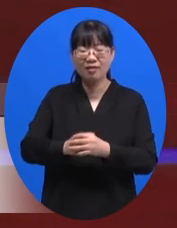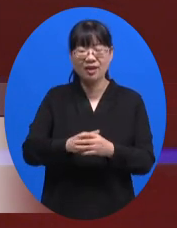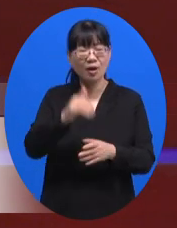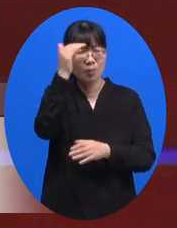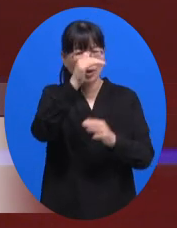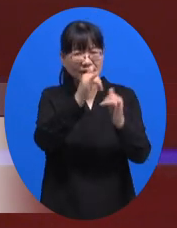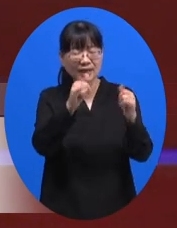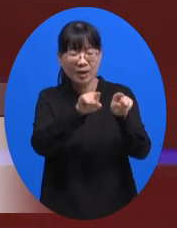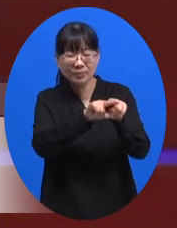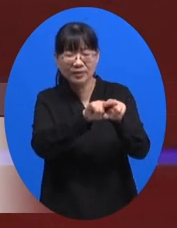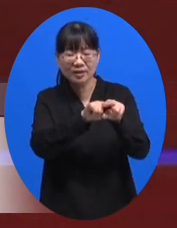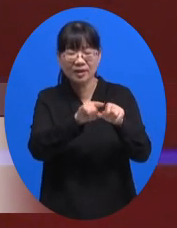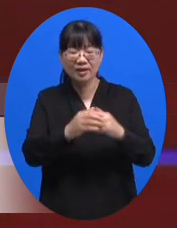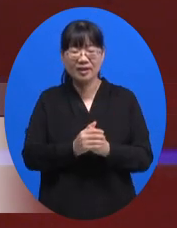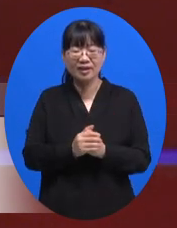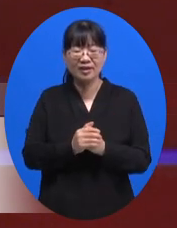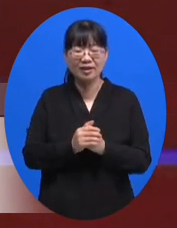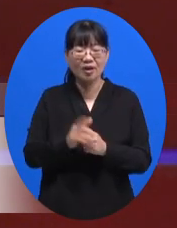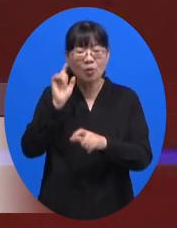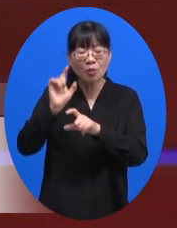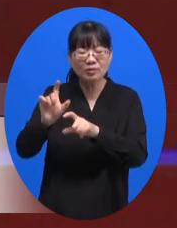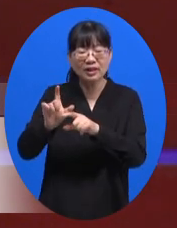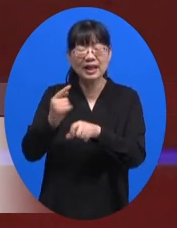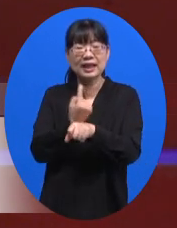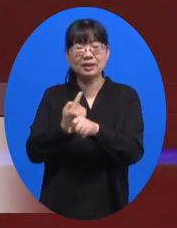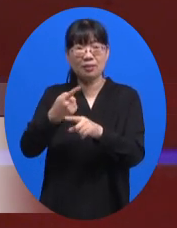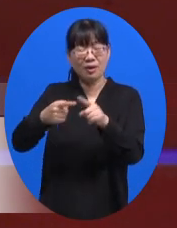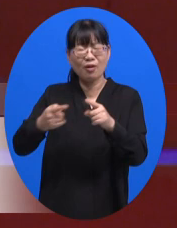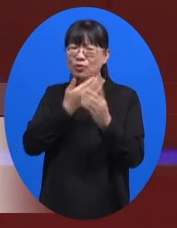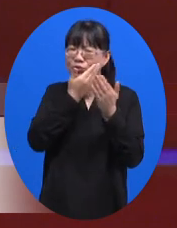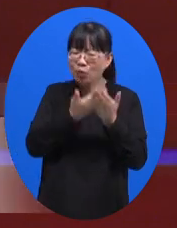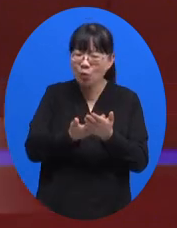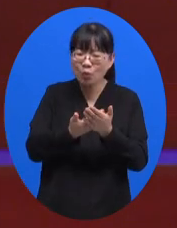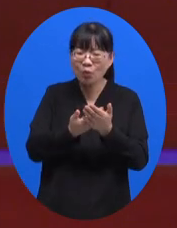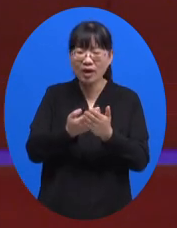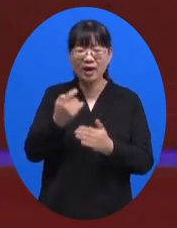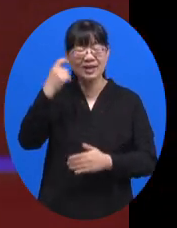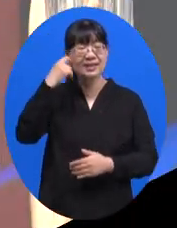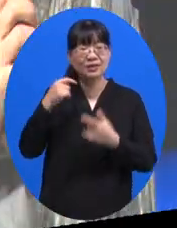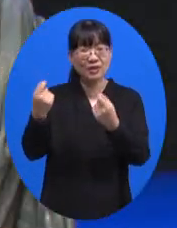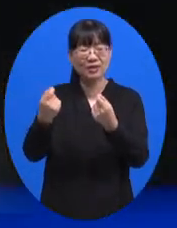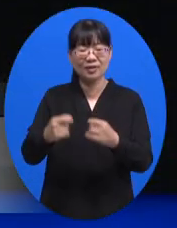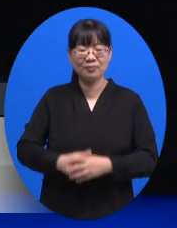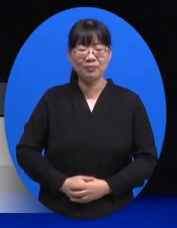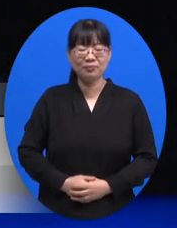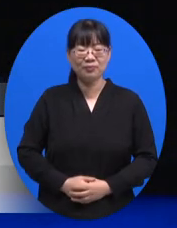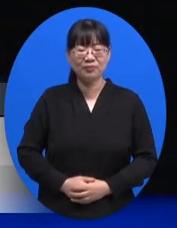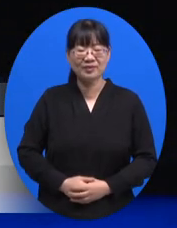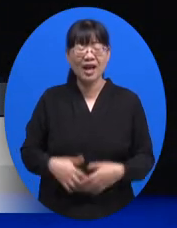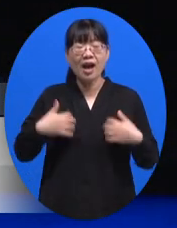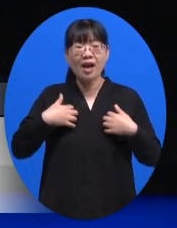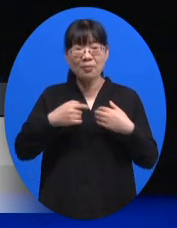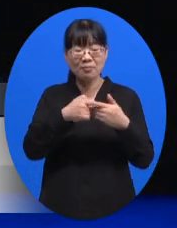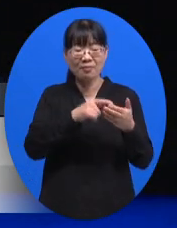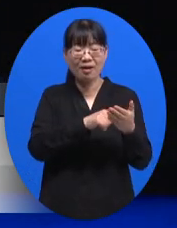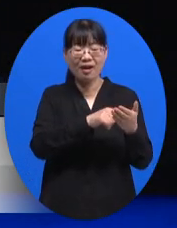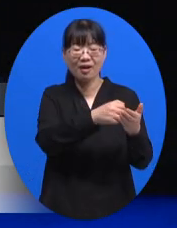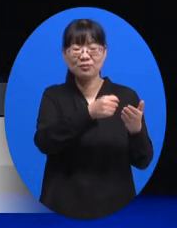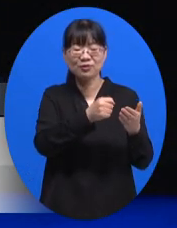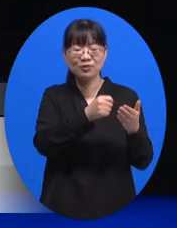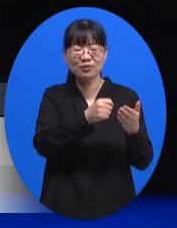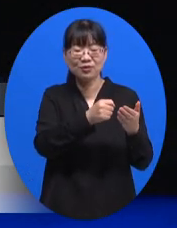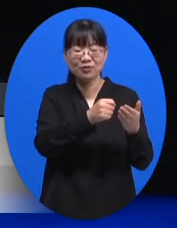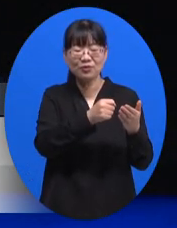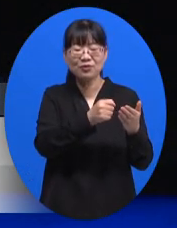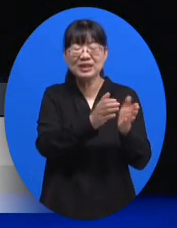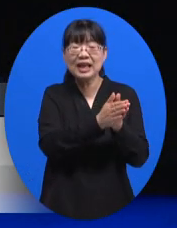관객들이 함께 고민하는 이 한 시간 반이 소중하게 되도록 노력하겠습니다. 기쁜 마음을 이해하는데 하면서